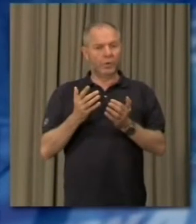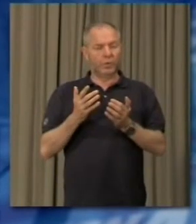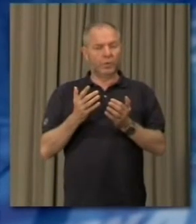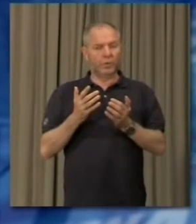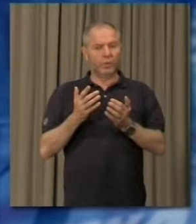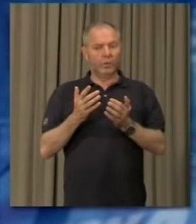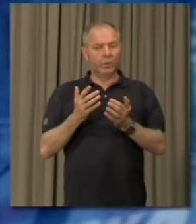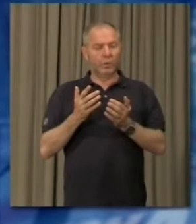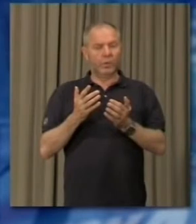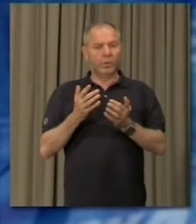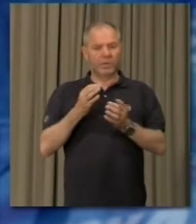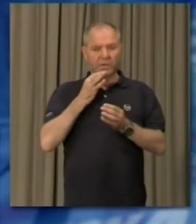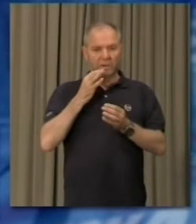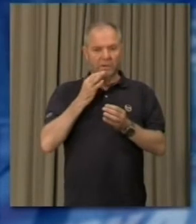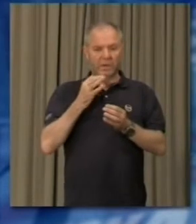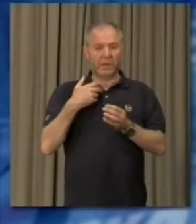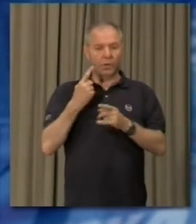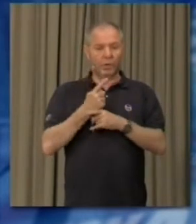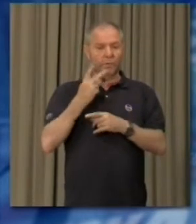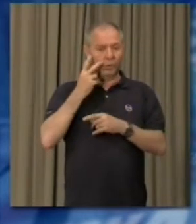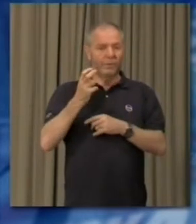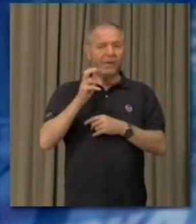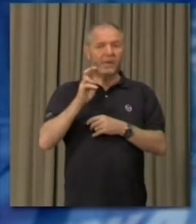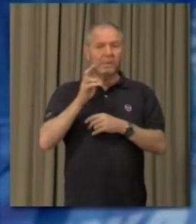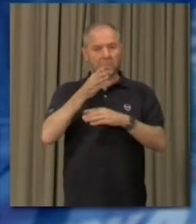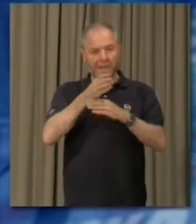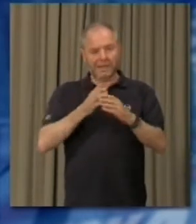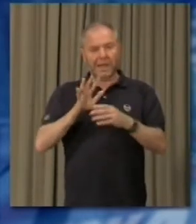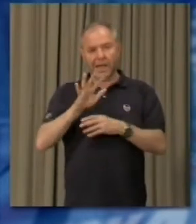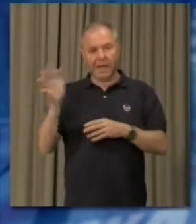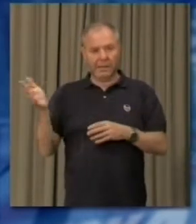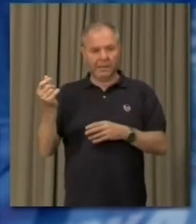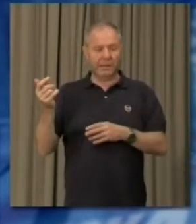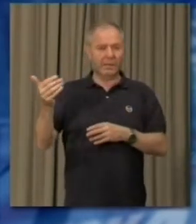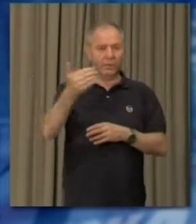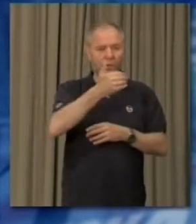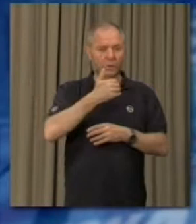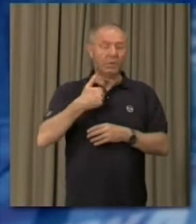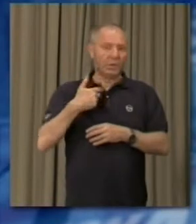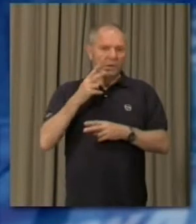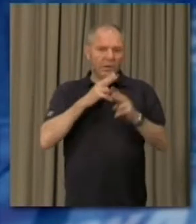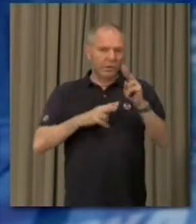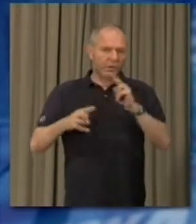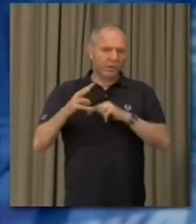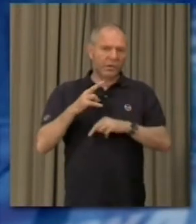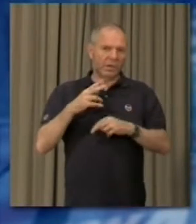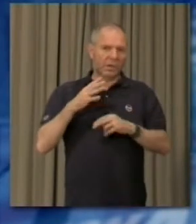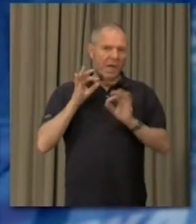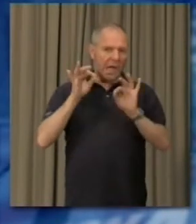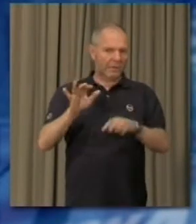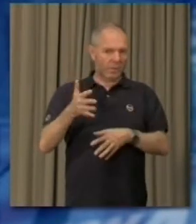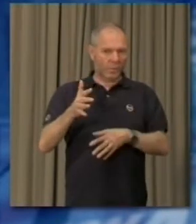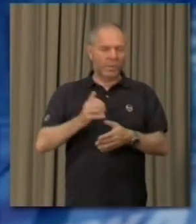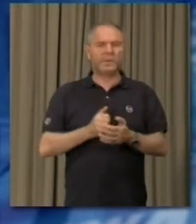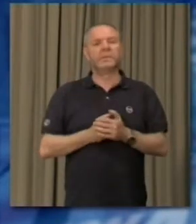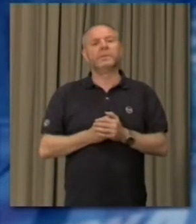per un'altra metà dobbiamo trovare risorse private, e come si sa ci stiamo dando da fare per trovarle, direi che abbiamo già quasi raggiunto